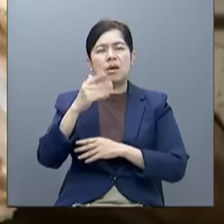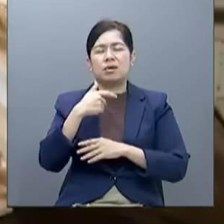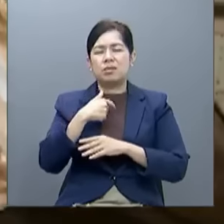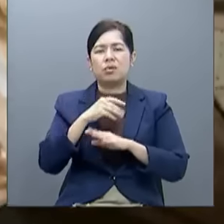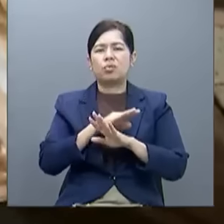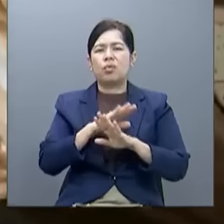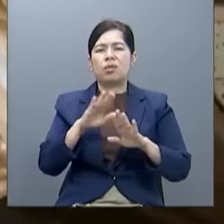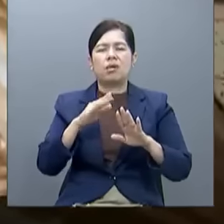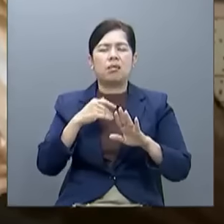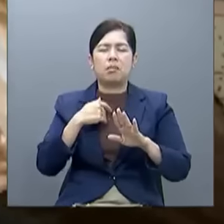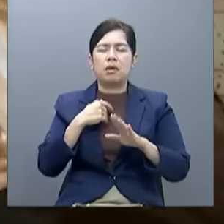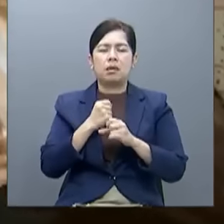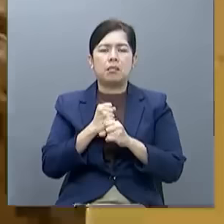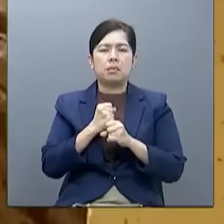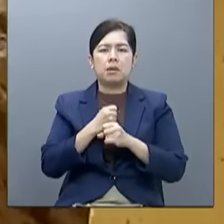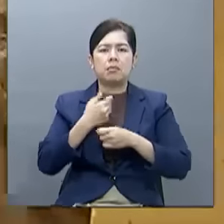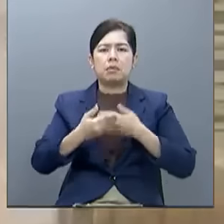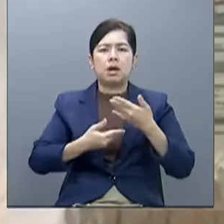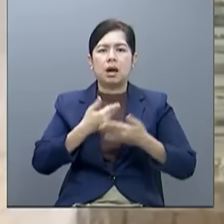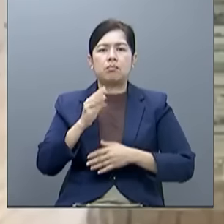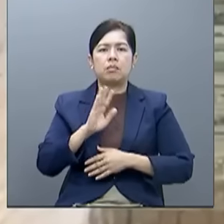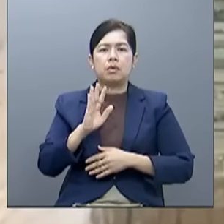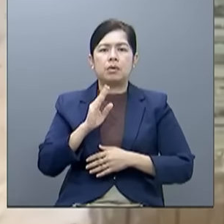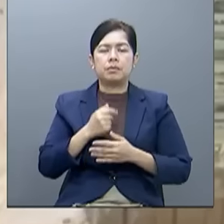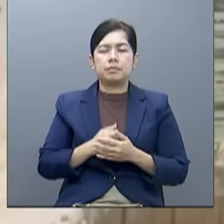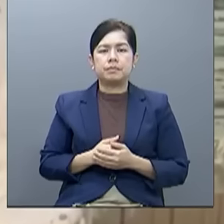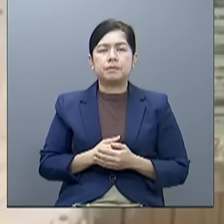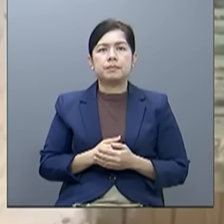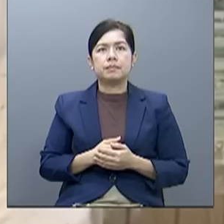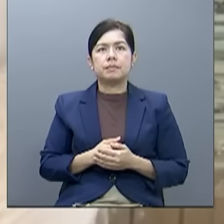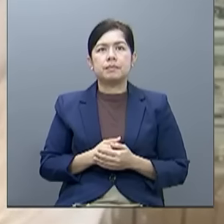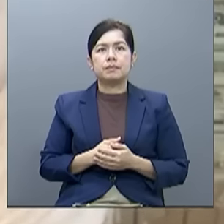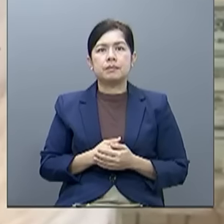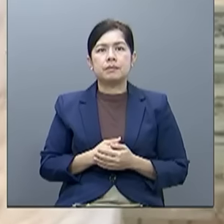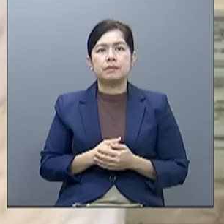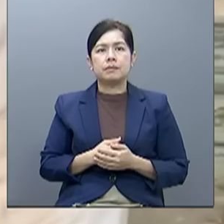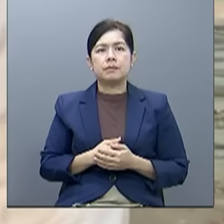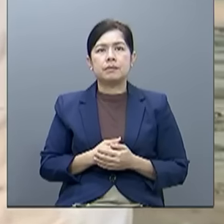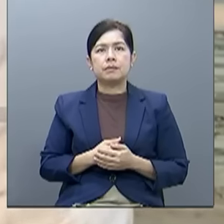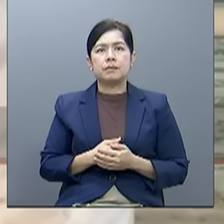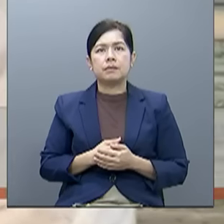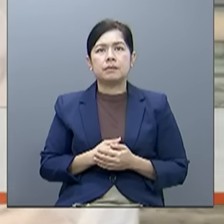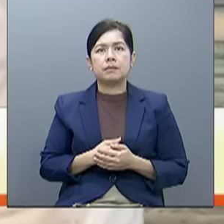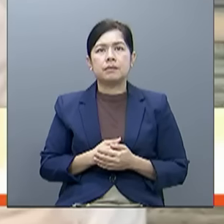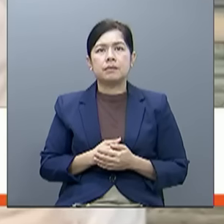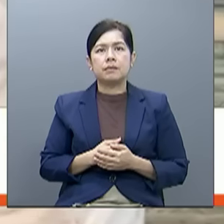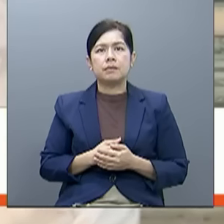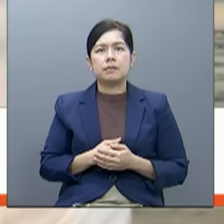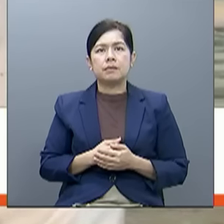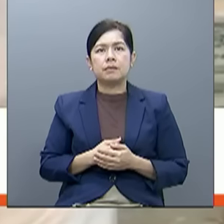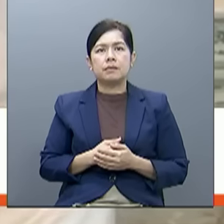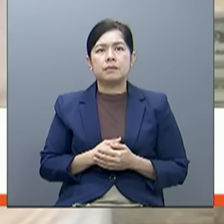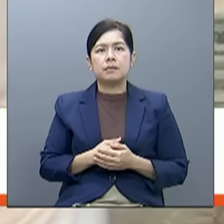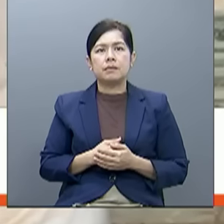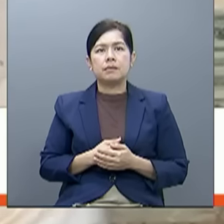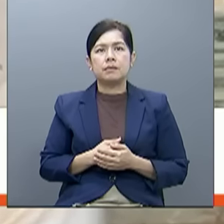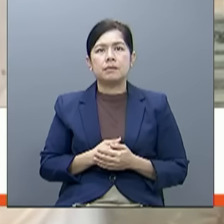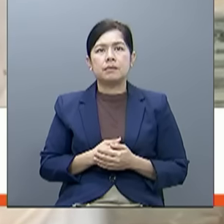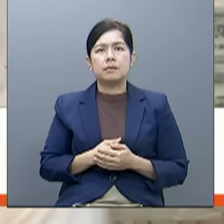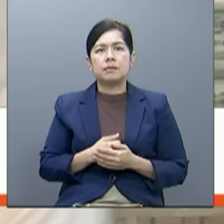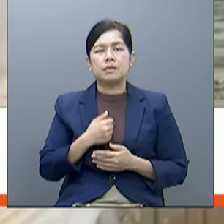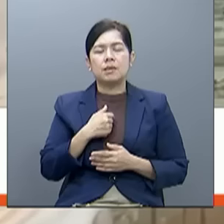ไปต่อไม่ไหวครับ ก็ขายเท่าที่มันมีเหลือขายให้มันหมดแล้วก็จะเลิกแล้วแหละ70กว่า